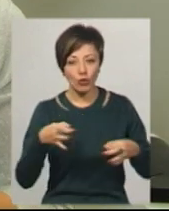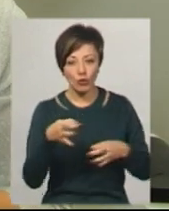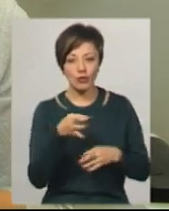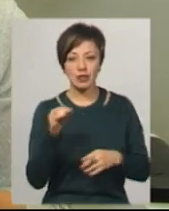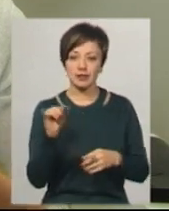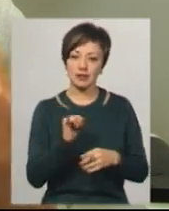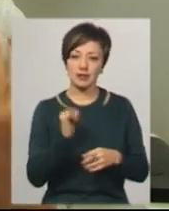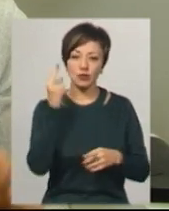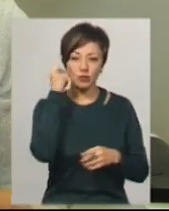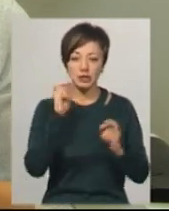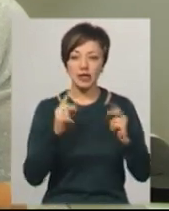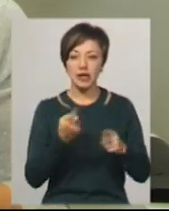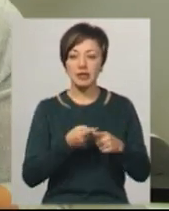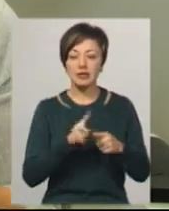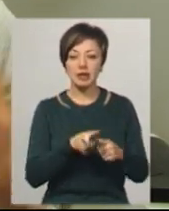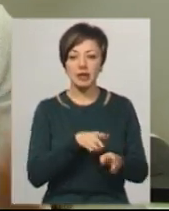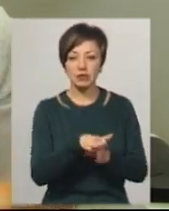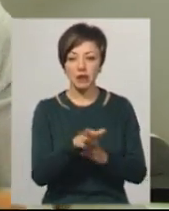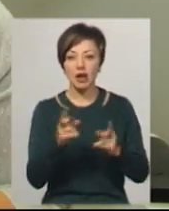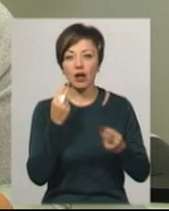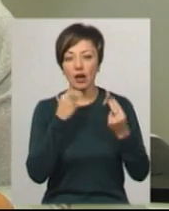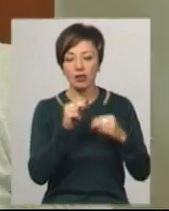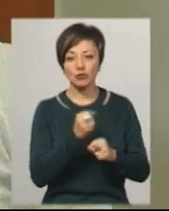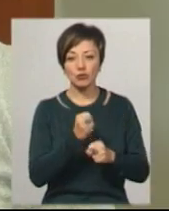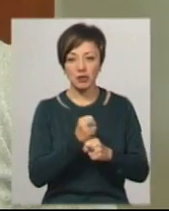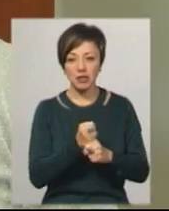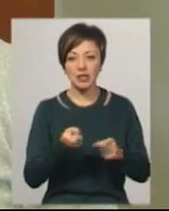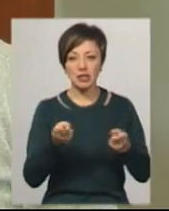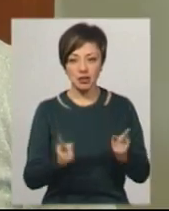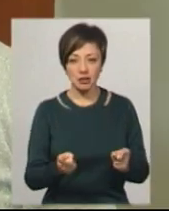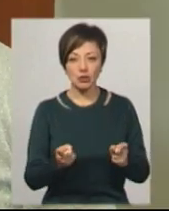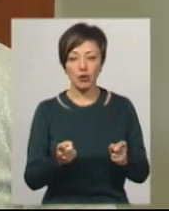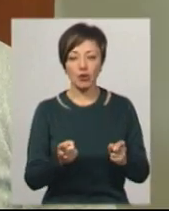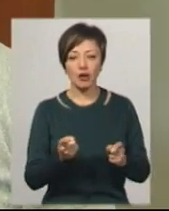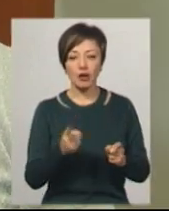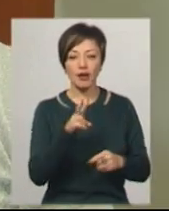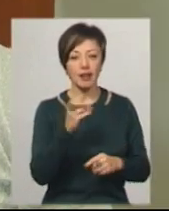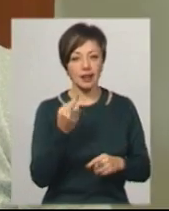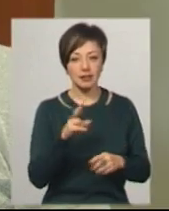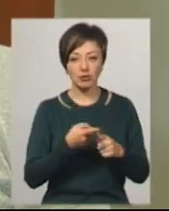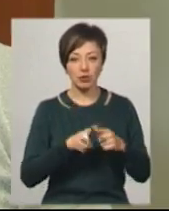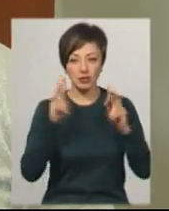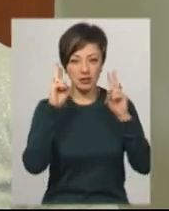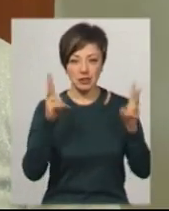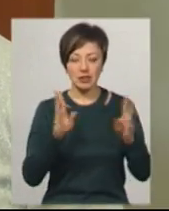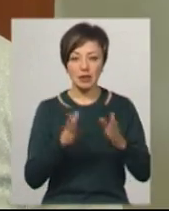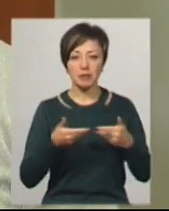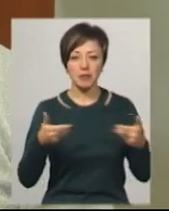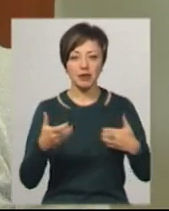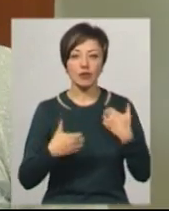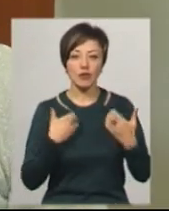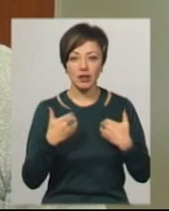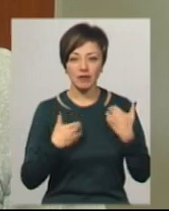і думали, як це реалізувати, як це краще зробити. Дійсно, Леся цього не знала. Знали ми, ми